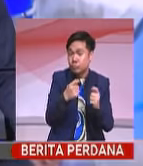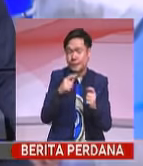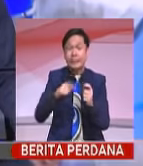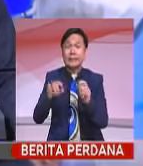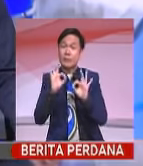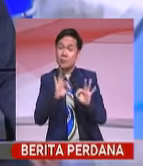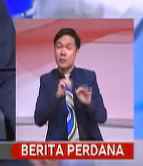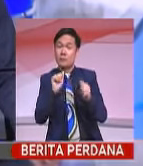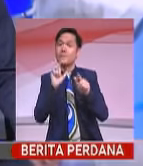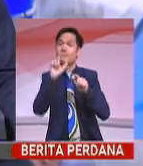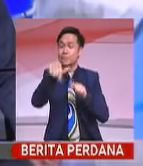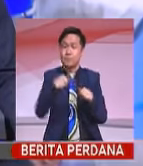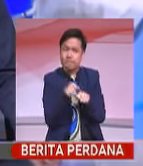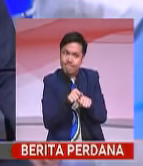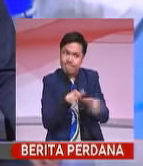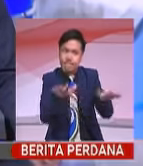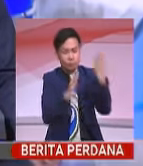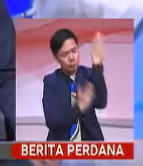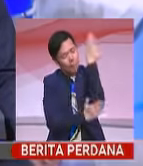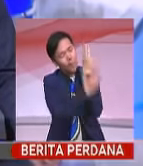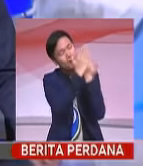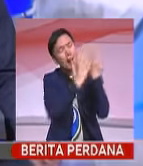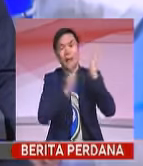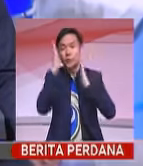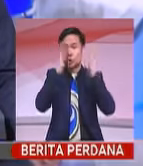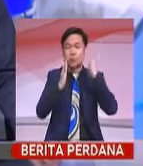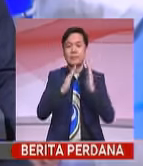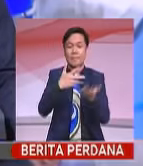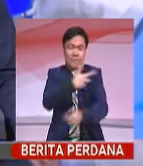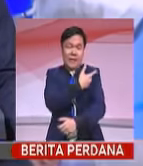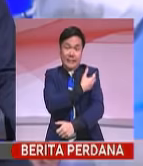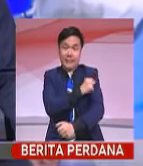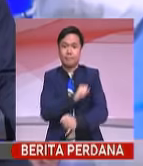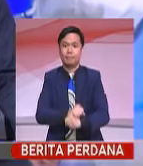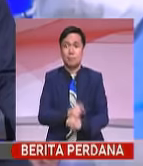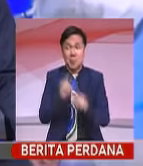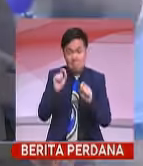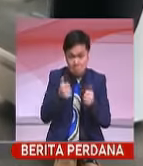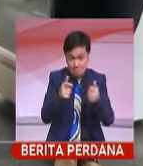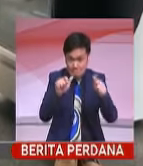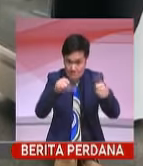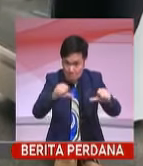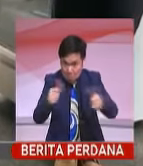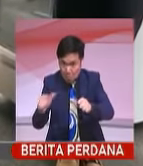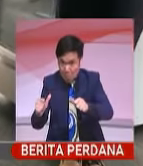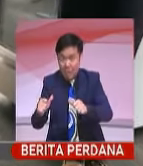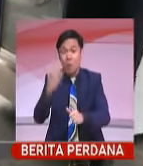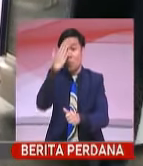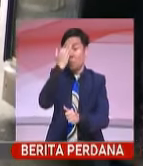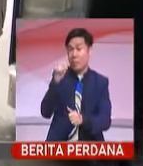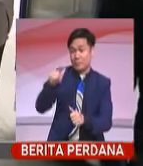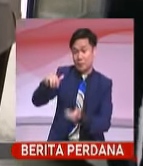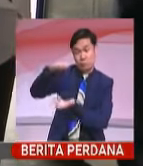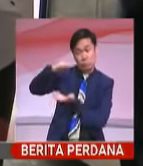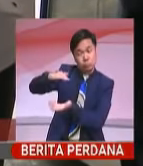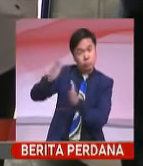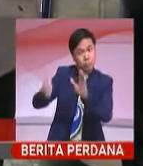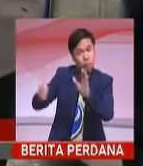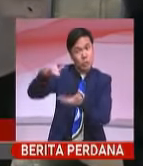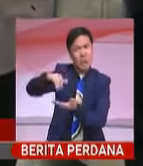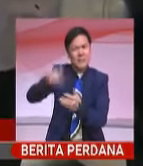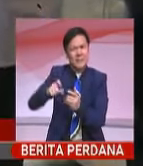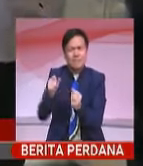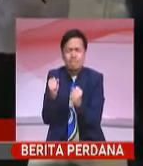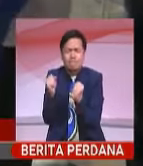vaksinasi seluruh negara oleh Kementerian Kesihatan KKM. Beliau berkata vaksin memerlukan penyimpanan pada suhu